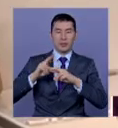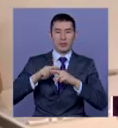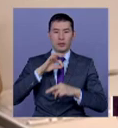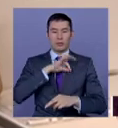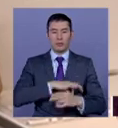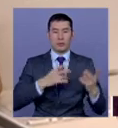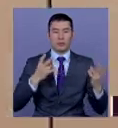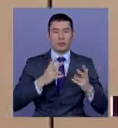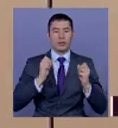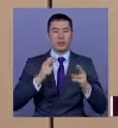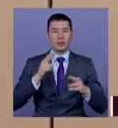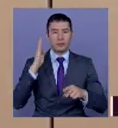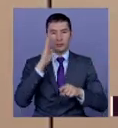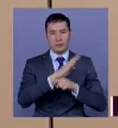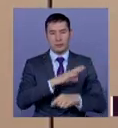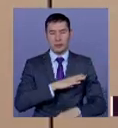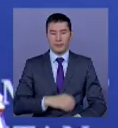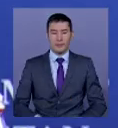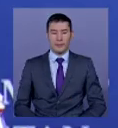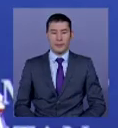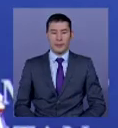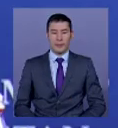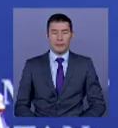дейін жетілдіруді тапсырған болатын.